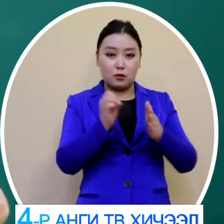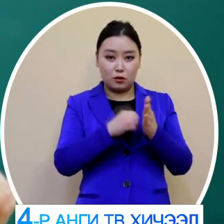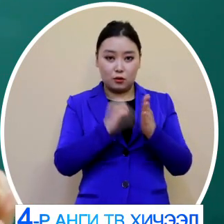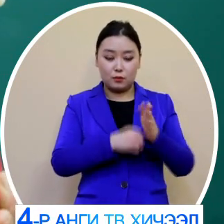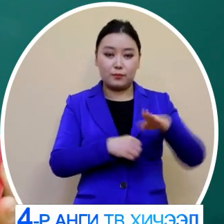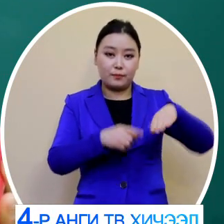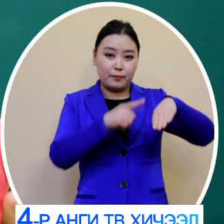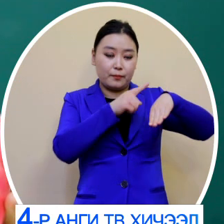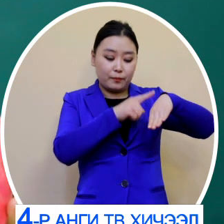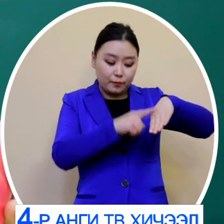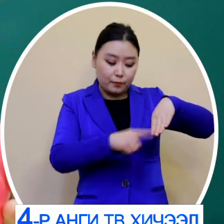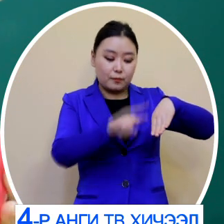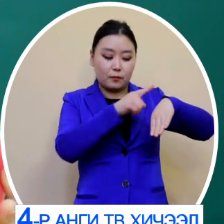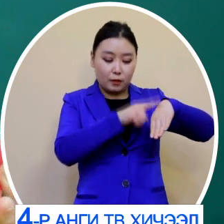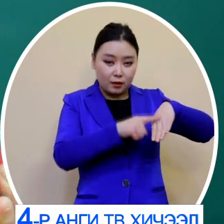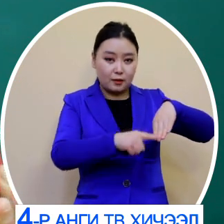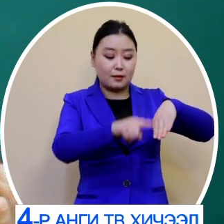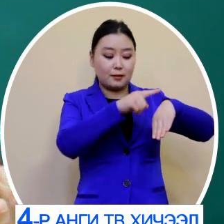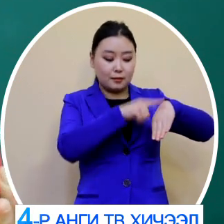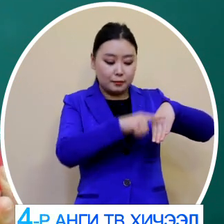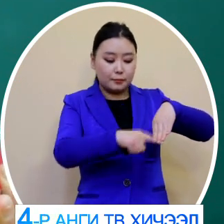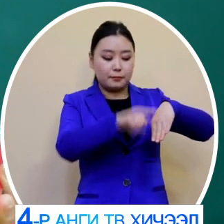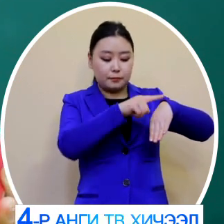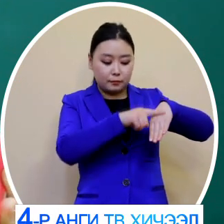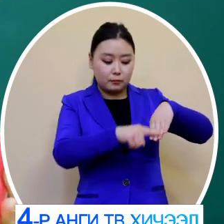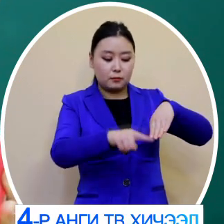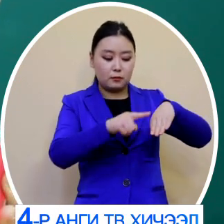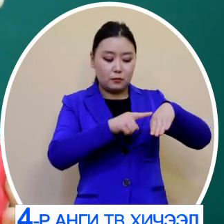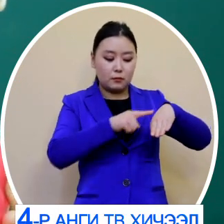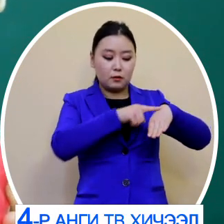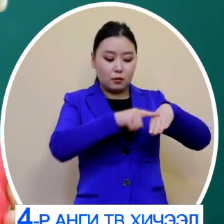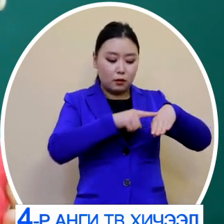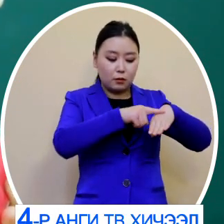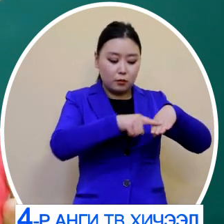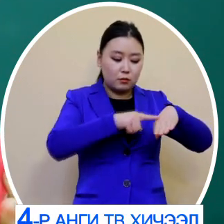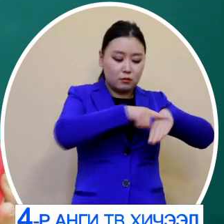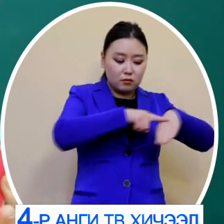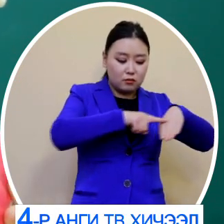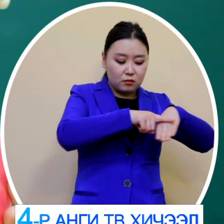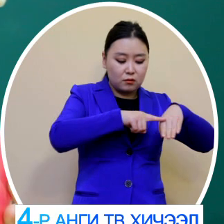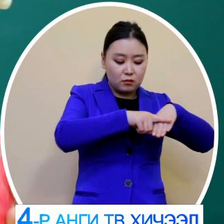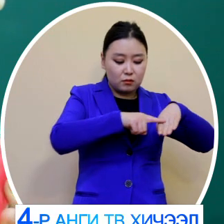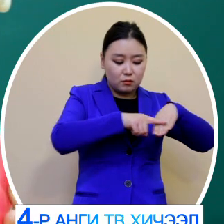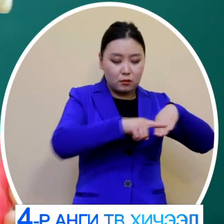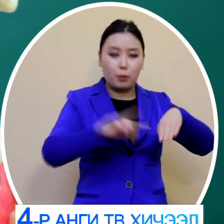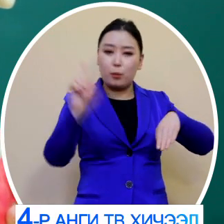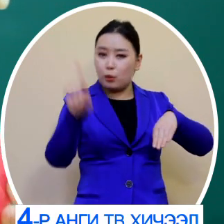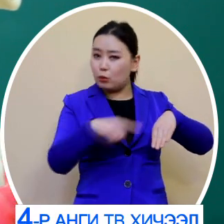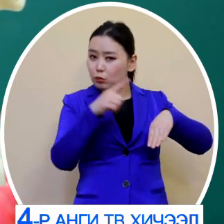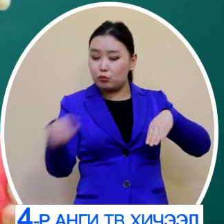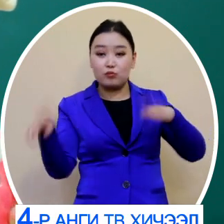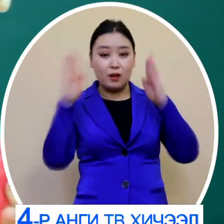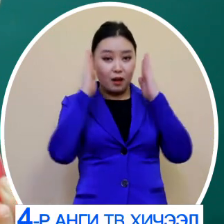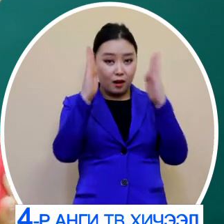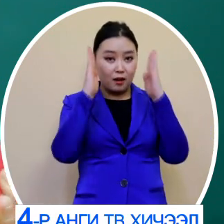бариад хойноос нь урагшин шулуун хөдөлгөөнөөр ингэж угаана. За тойрог хөдөлгөөн болон